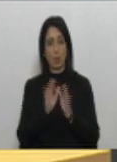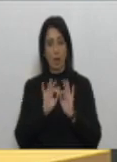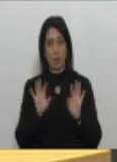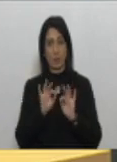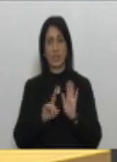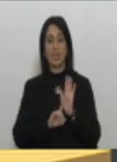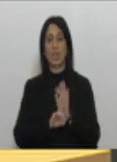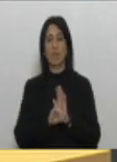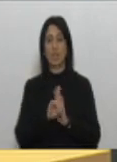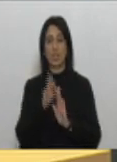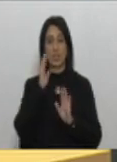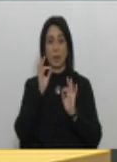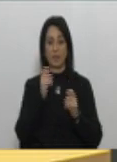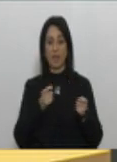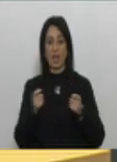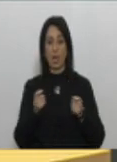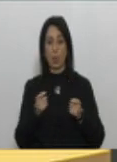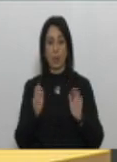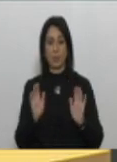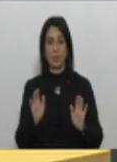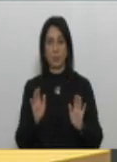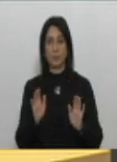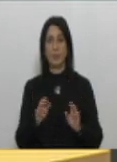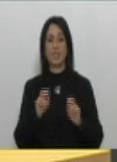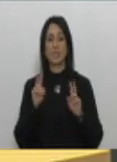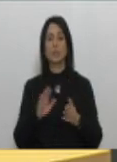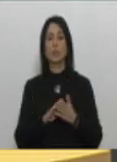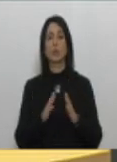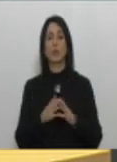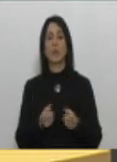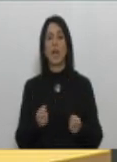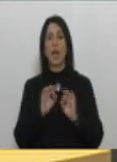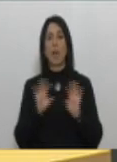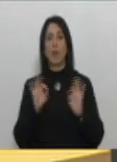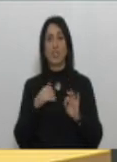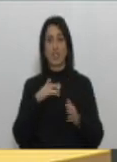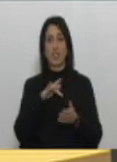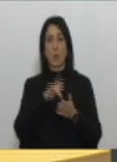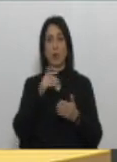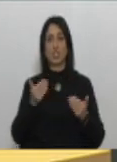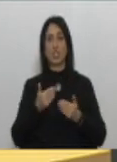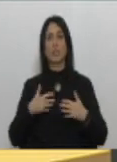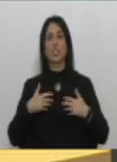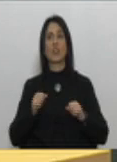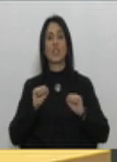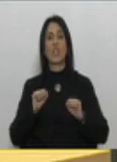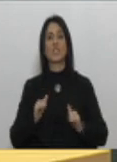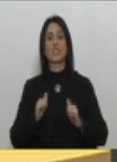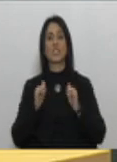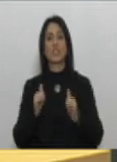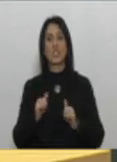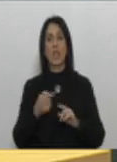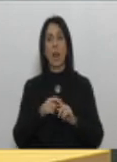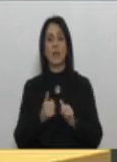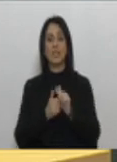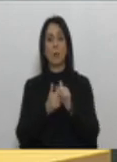და დაიწყო სამართლებრივი რეგულაციების ამოქმედება. საგანგებო მდგომარეობა გამოაცხადა ჩვენი მოქალაქეების სიცოცხლის და ჯანმრთელობის დაცვისთვის და ამას